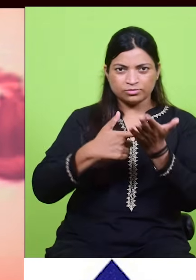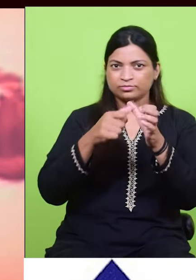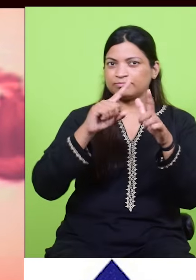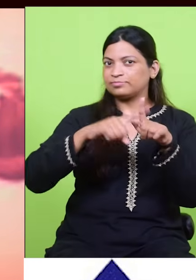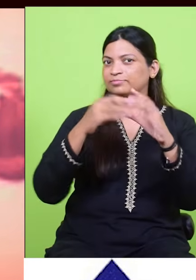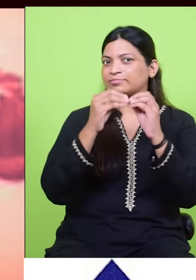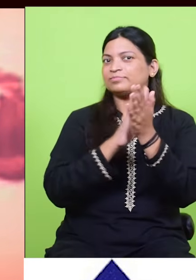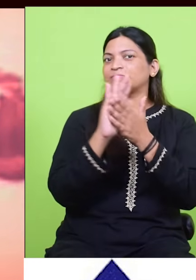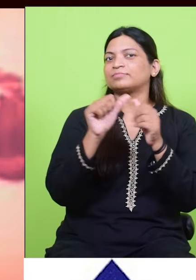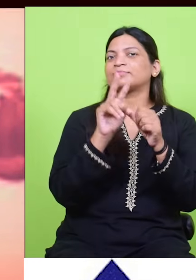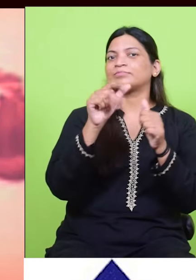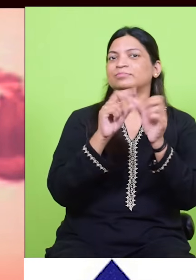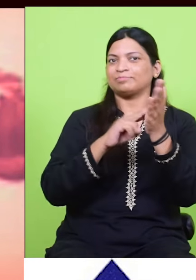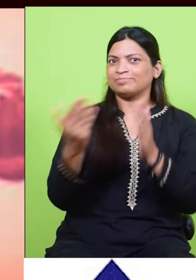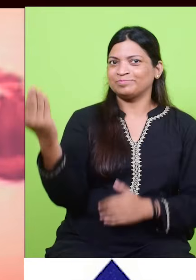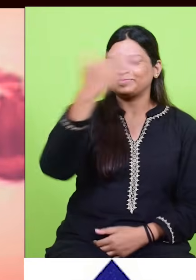गवर्नर सर, हाँ,